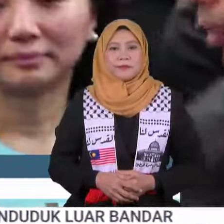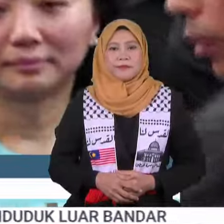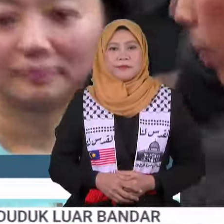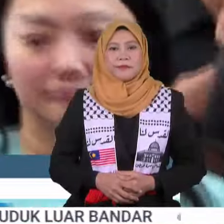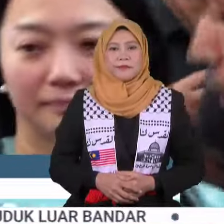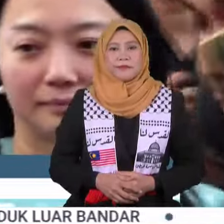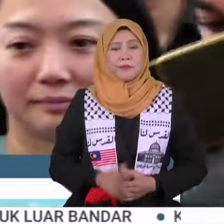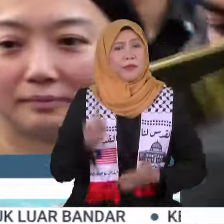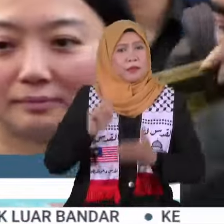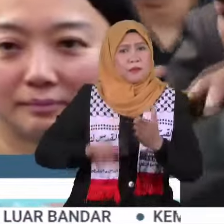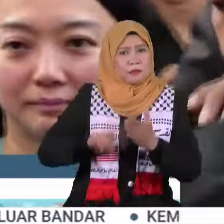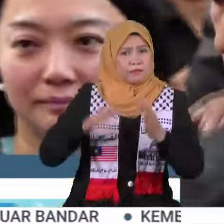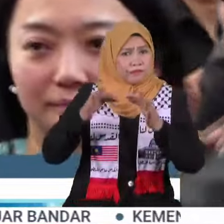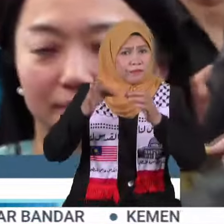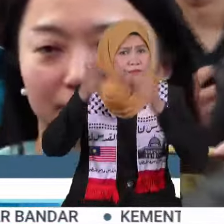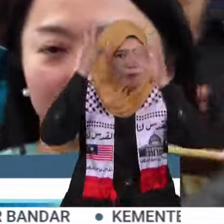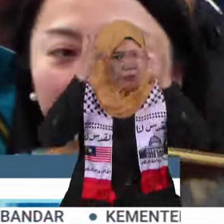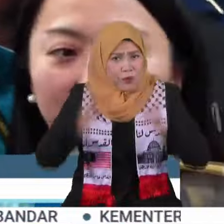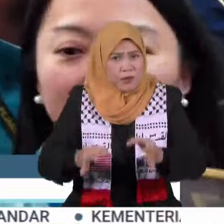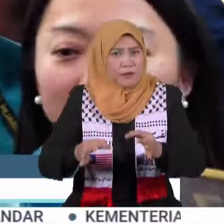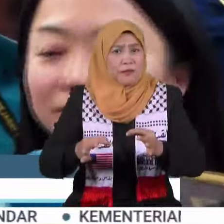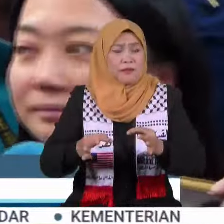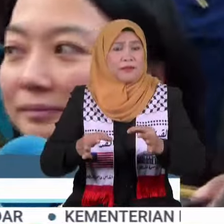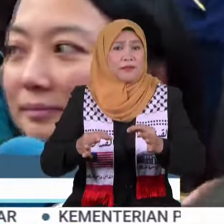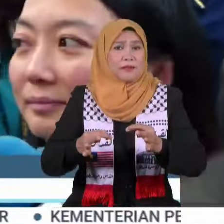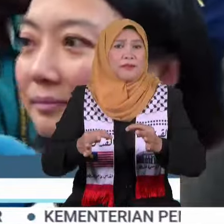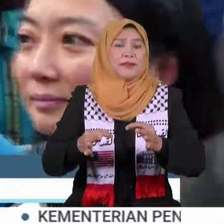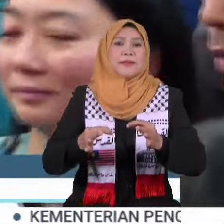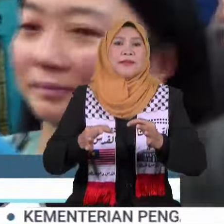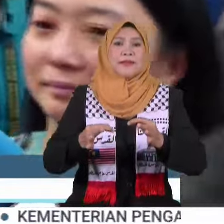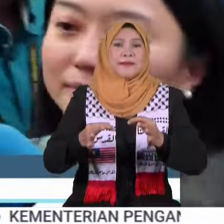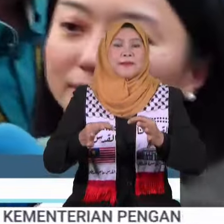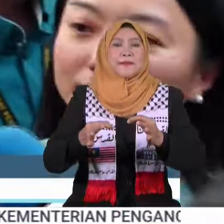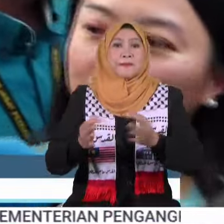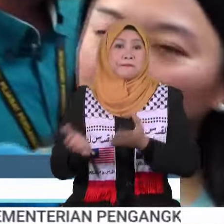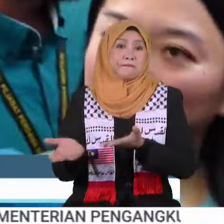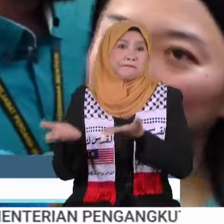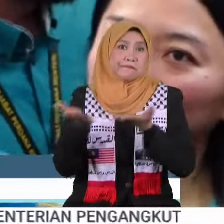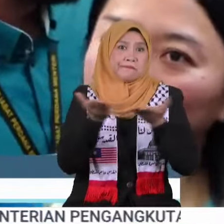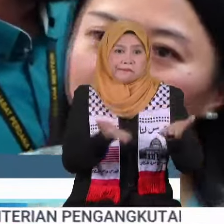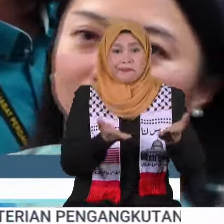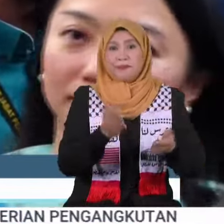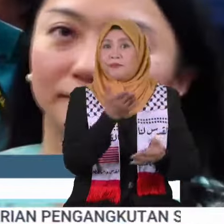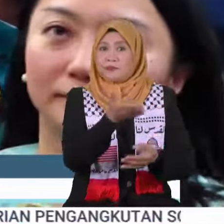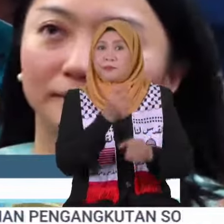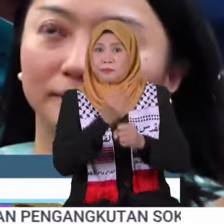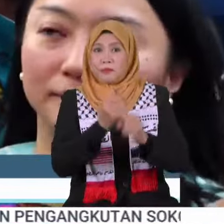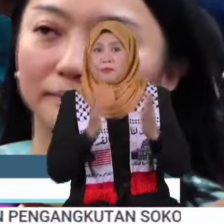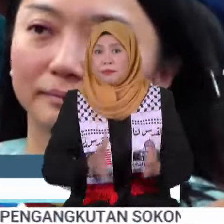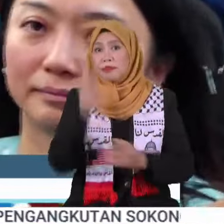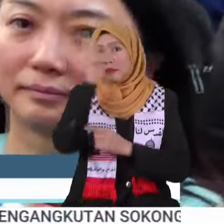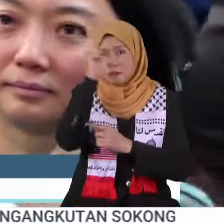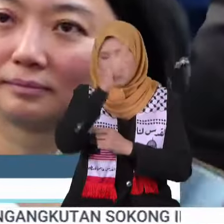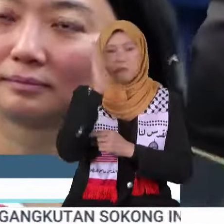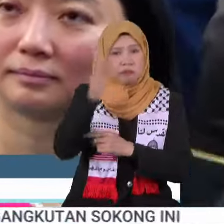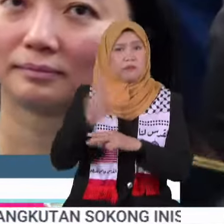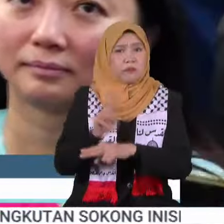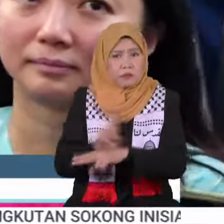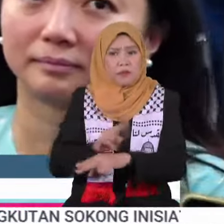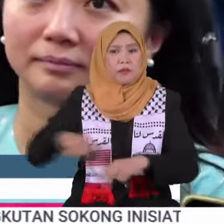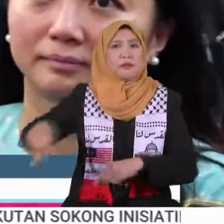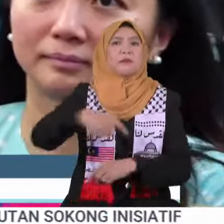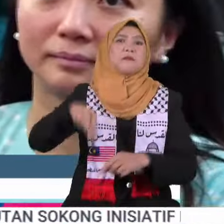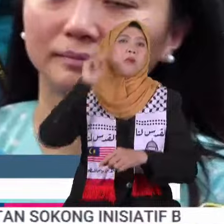Apa saja keputusan yang ditetapkan bagi penjawat awam akan terpakai juga kepada